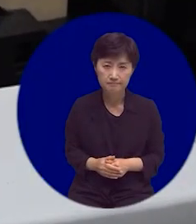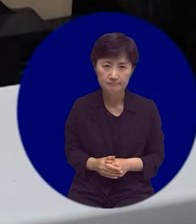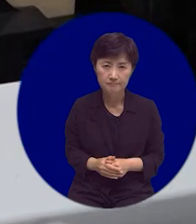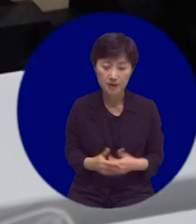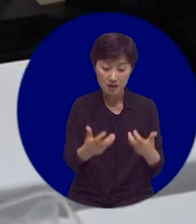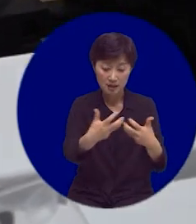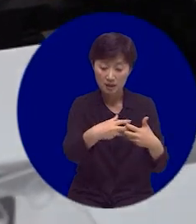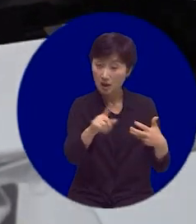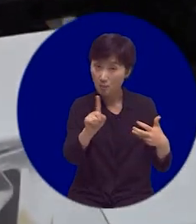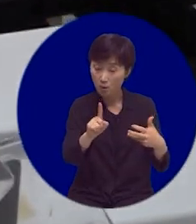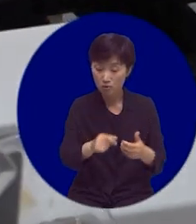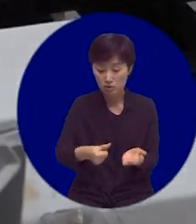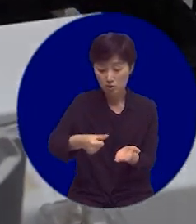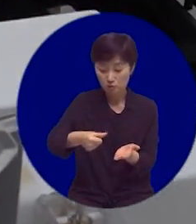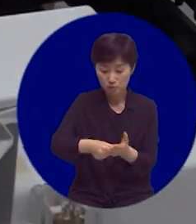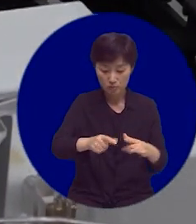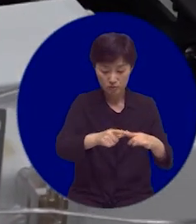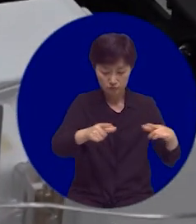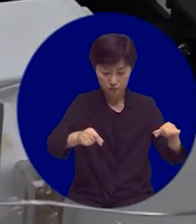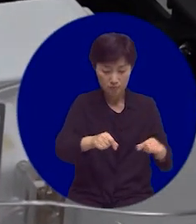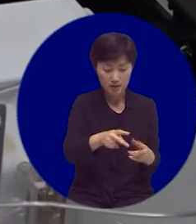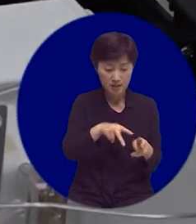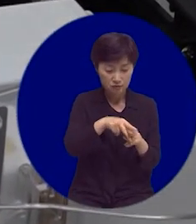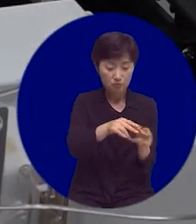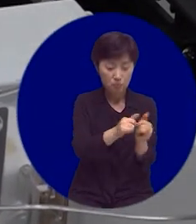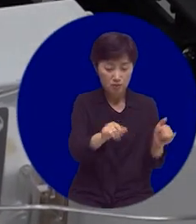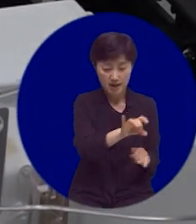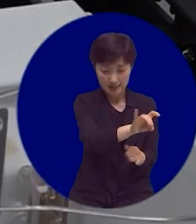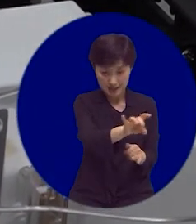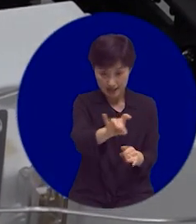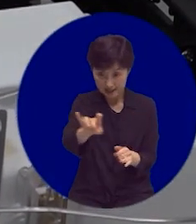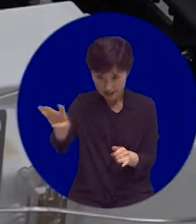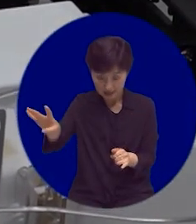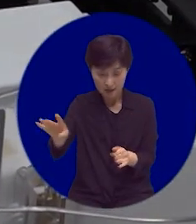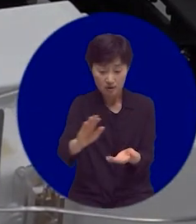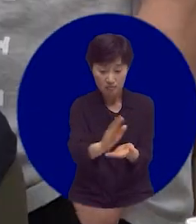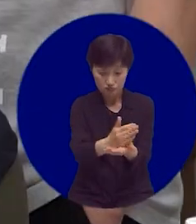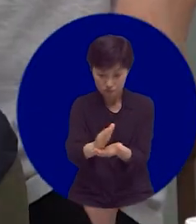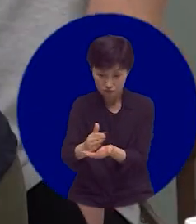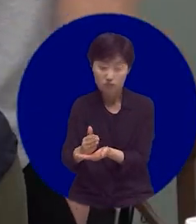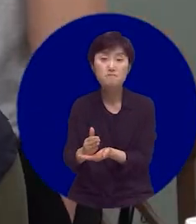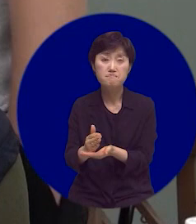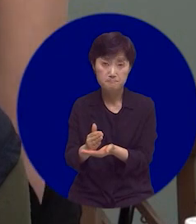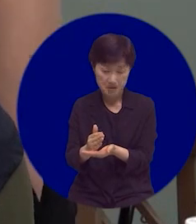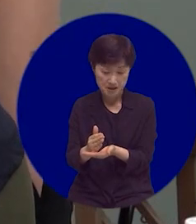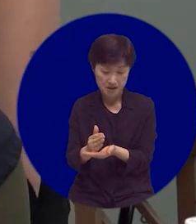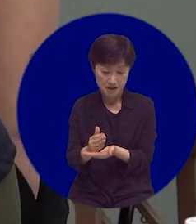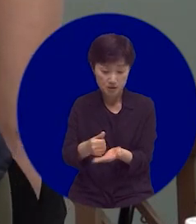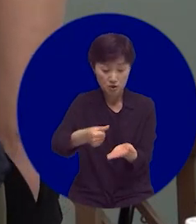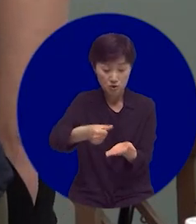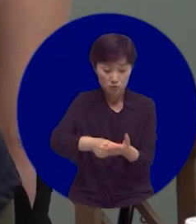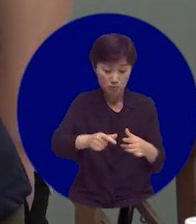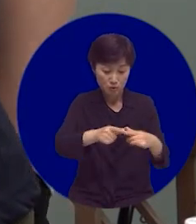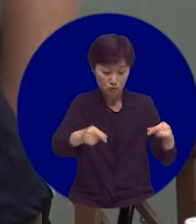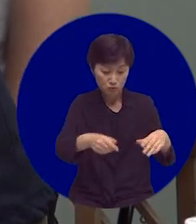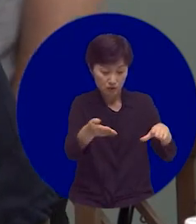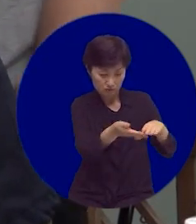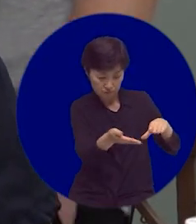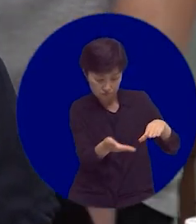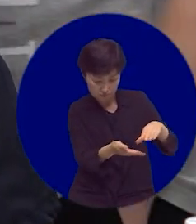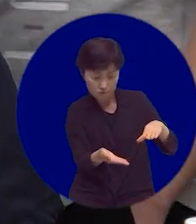투표지 분류기는 투표지를 후보별로 구분하기 위해 사용하는 보조기계장치로 투표지가 투표지 인식부를